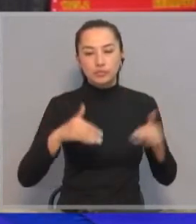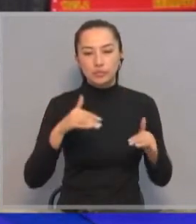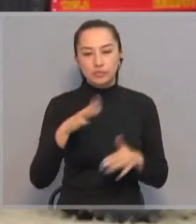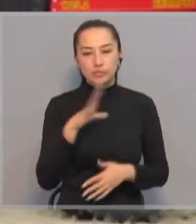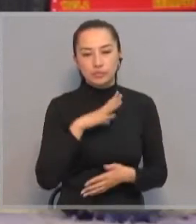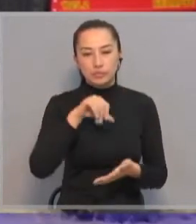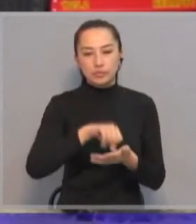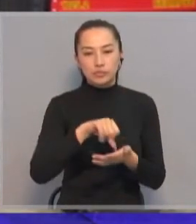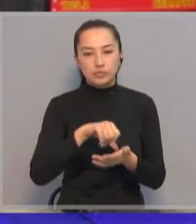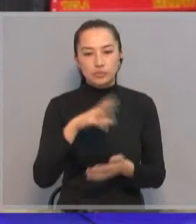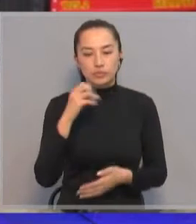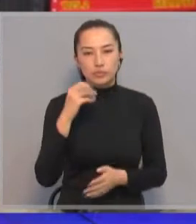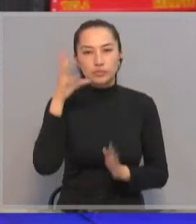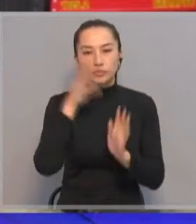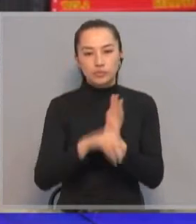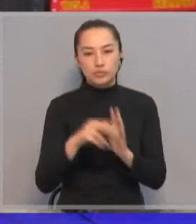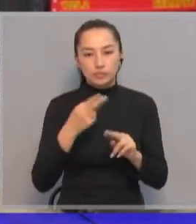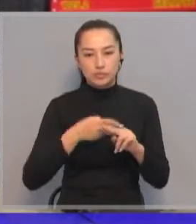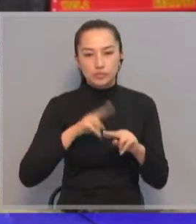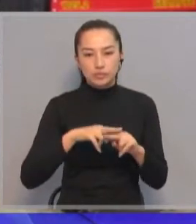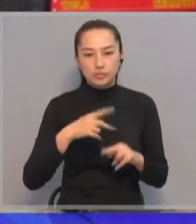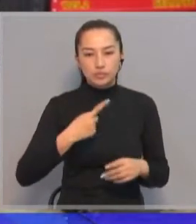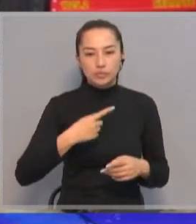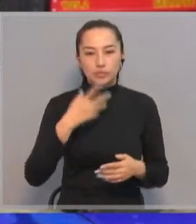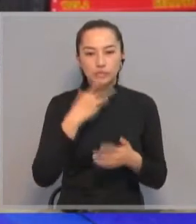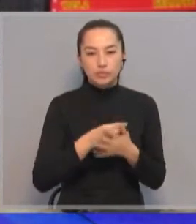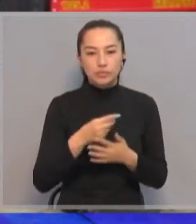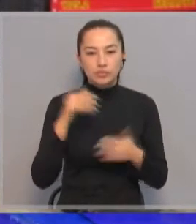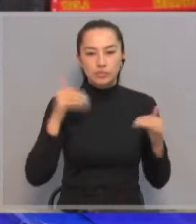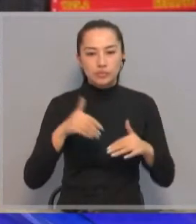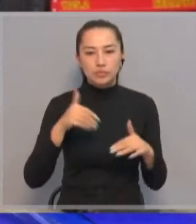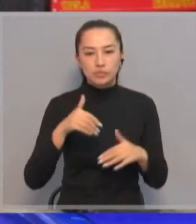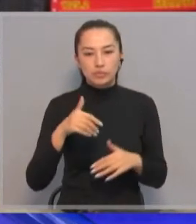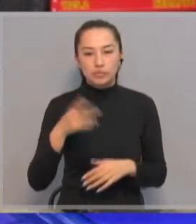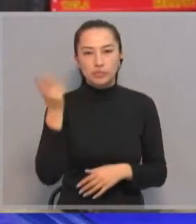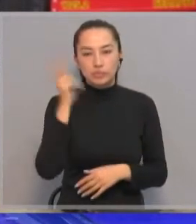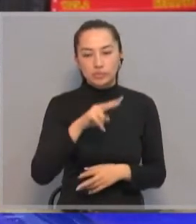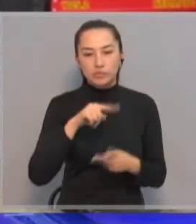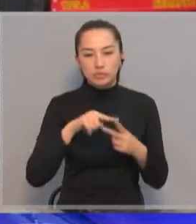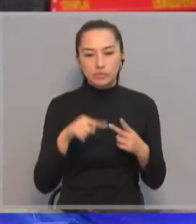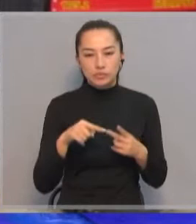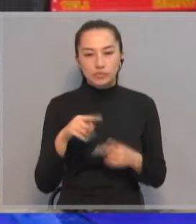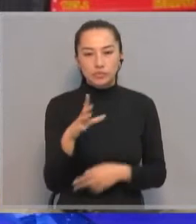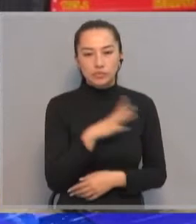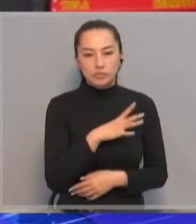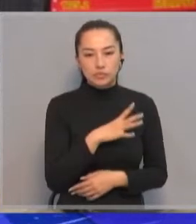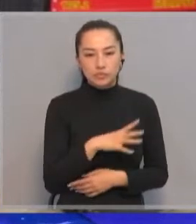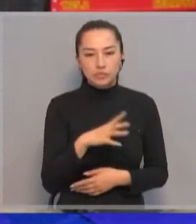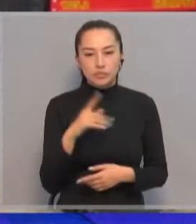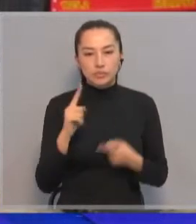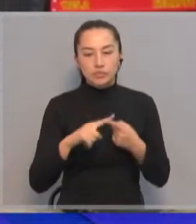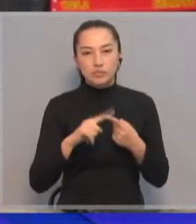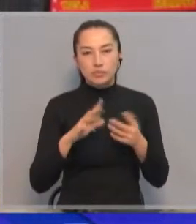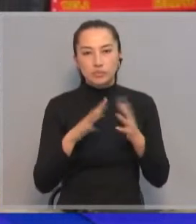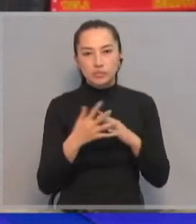тұғын. Соның ішіндегі біздің колледжде 2 мамандық бойынша осы жобаның біз атқарушысы болып табыламыз. Ол бірінші